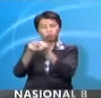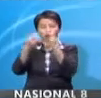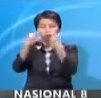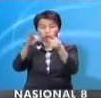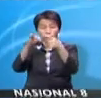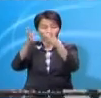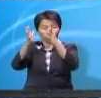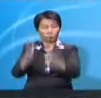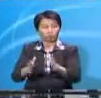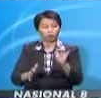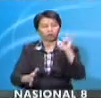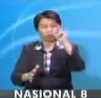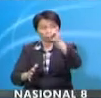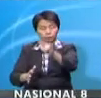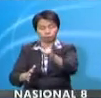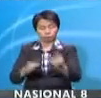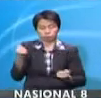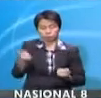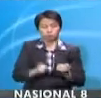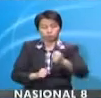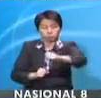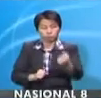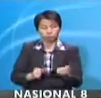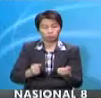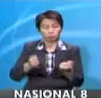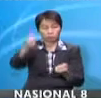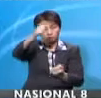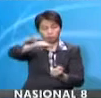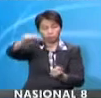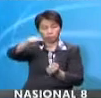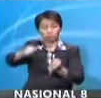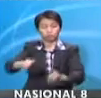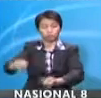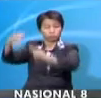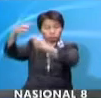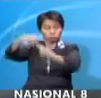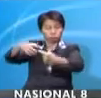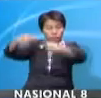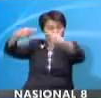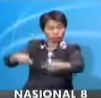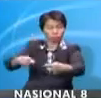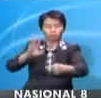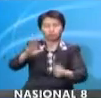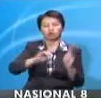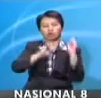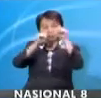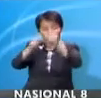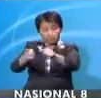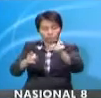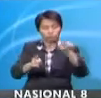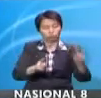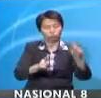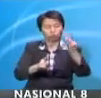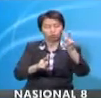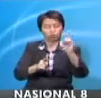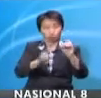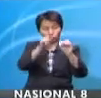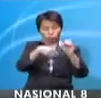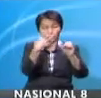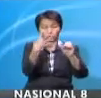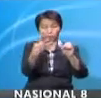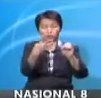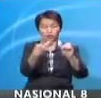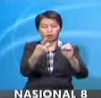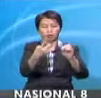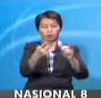untuk Karate Asian Tournament. So, dia orang pergi masa 24 hari bulan